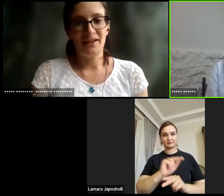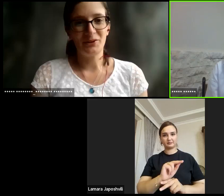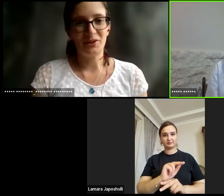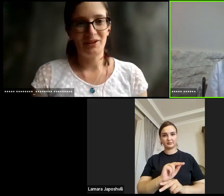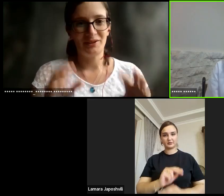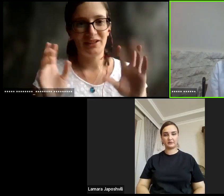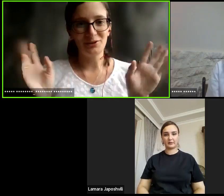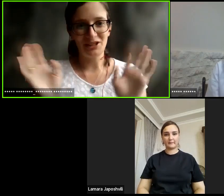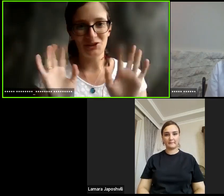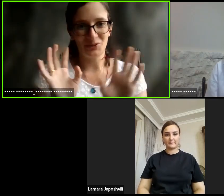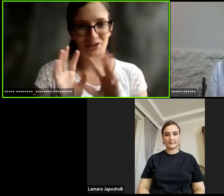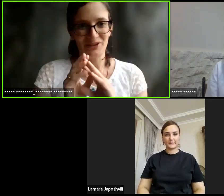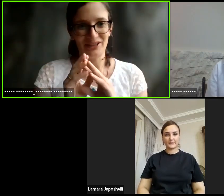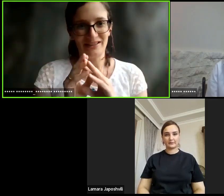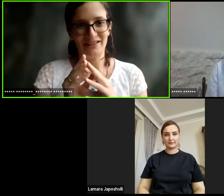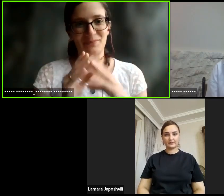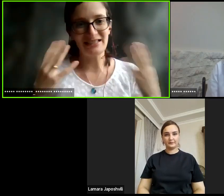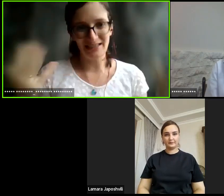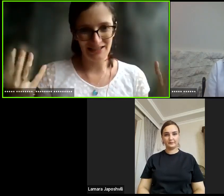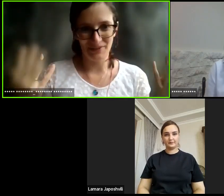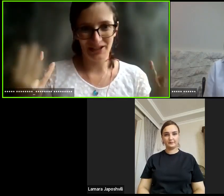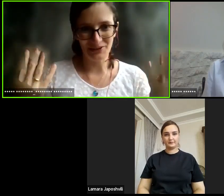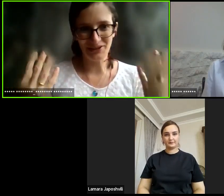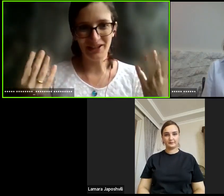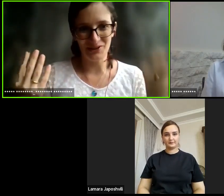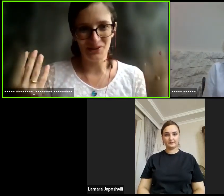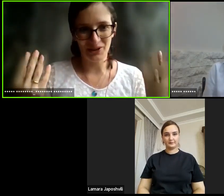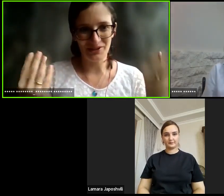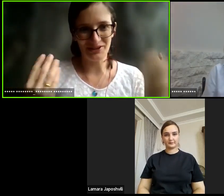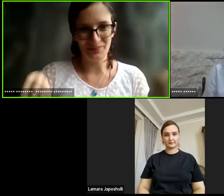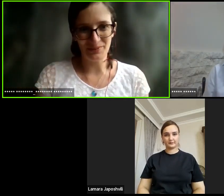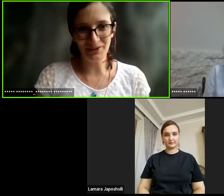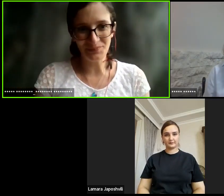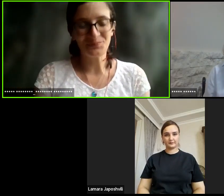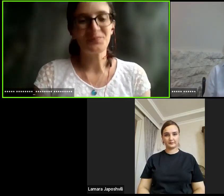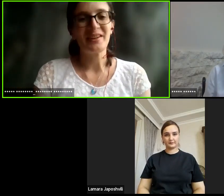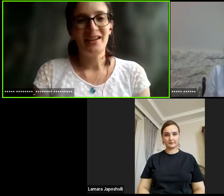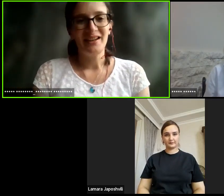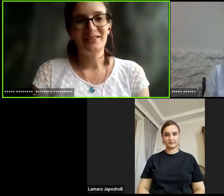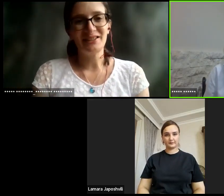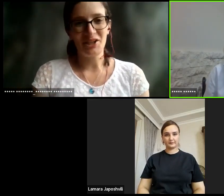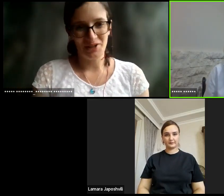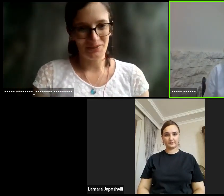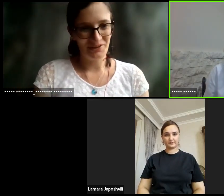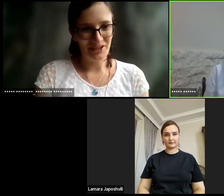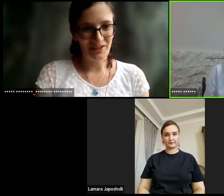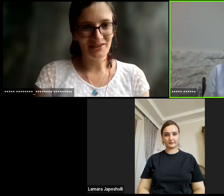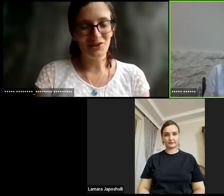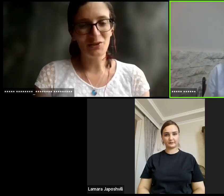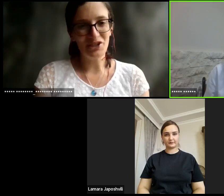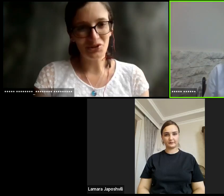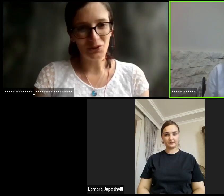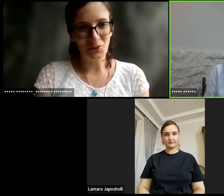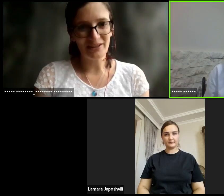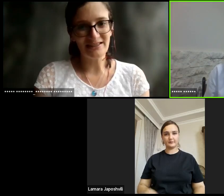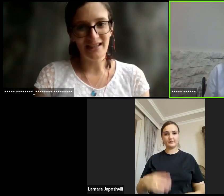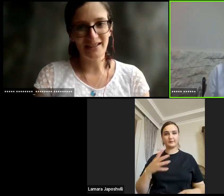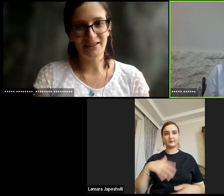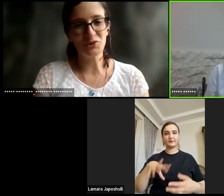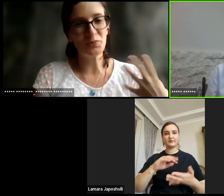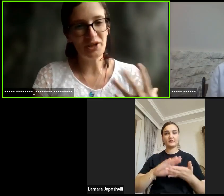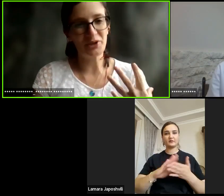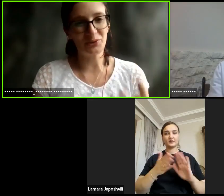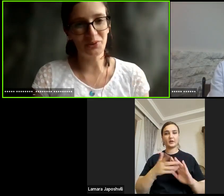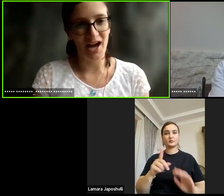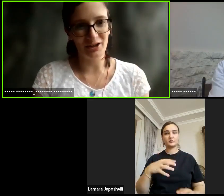ეხლა განვსაზღვრეთ, ესე იგი, მასალის მიხედვით ხელჯოხების ტიპები და შევთანხმდით იმაზე, რომ მნიშვნელოვანია